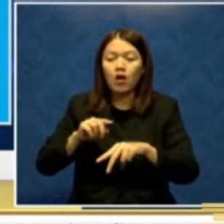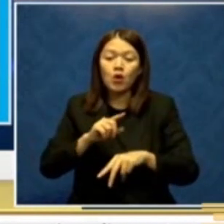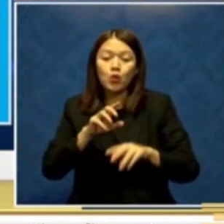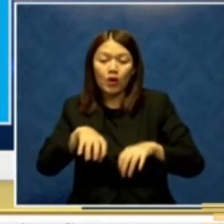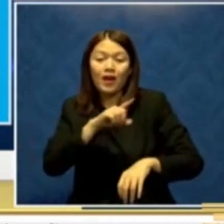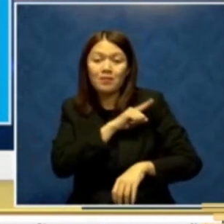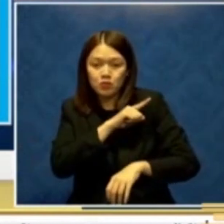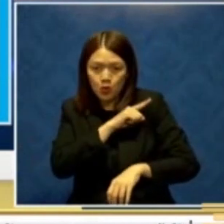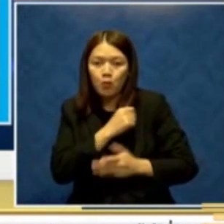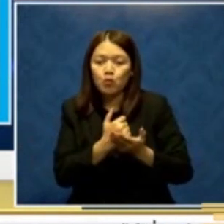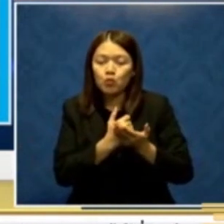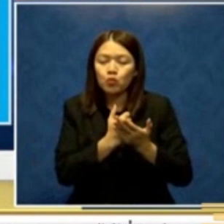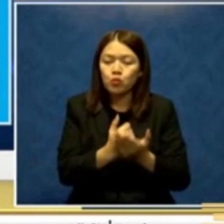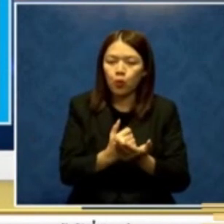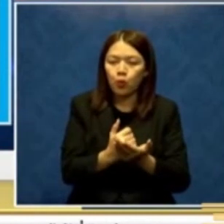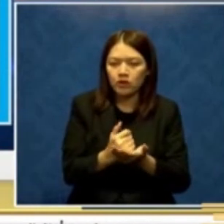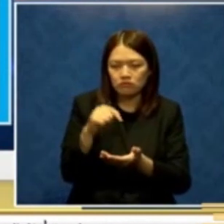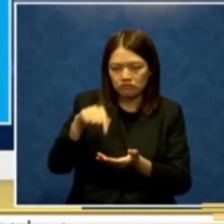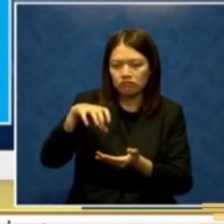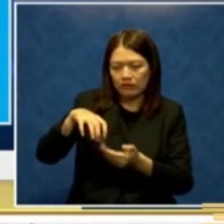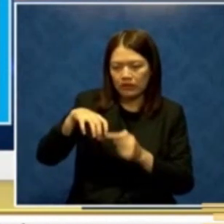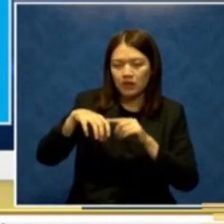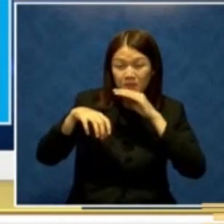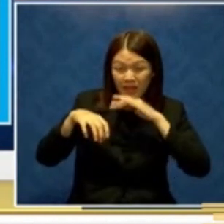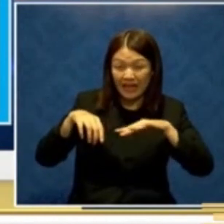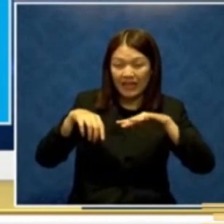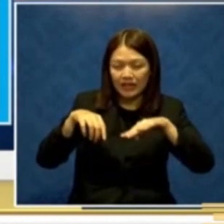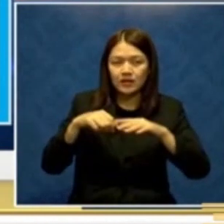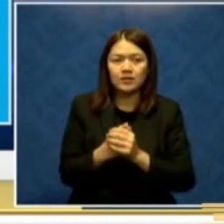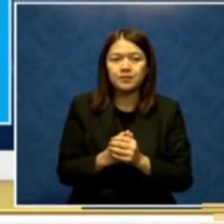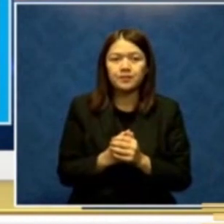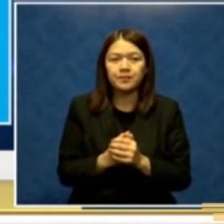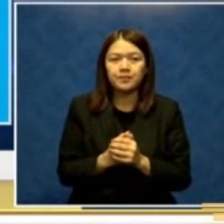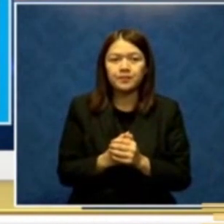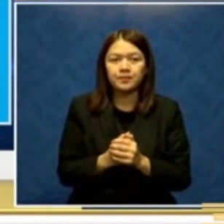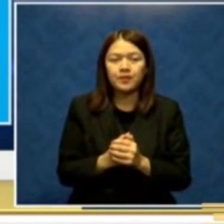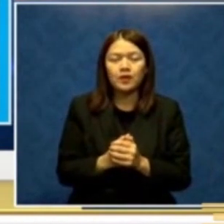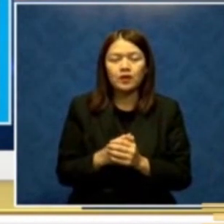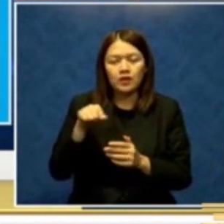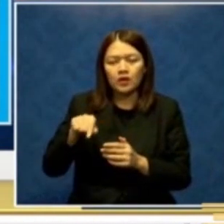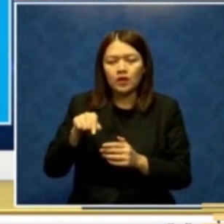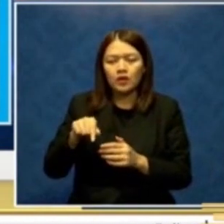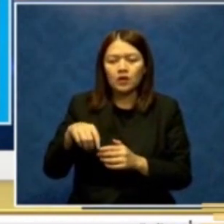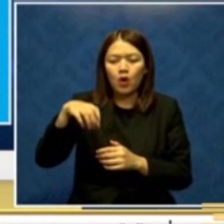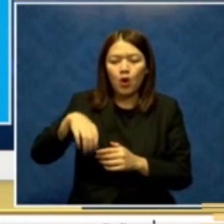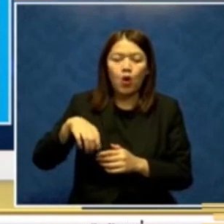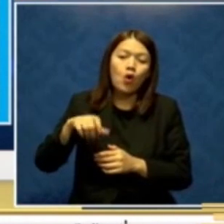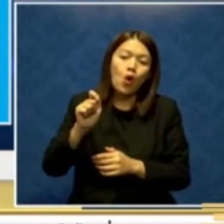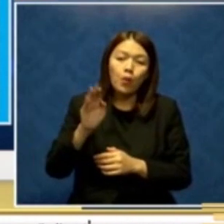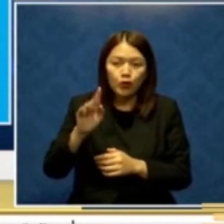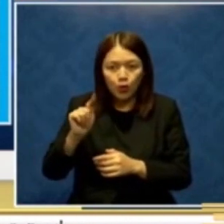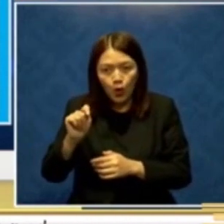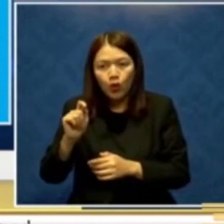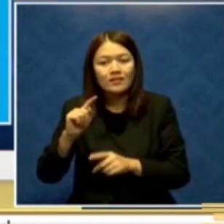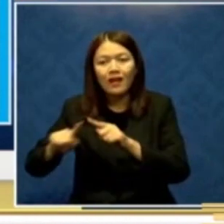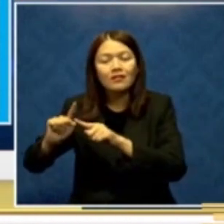้าและหน่วยงานที่เกี่วข้องเพื่อพิจนาส่งหมอบมimชายหาดบอนนหมู่ที่ 10 ตามบลถ้าสาราให้ทางองคก